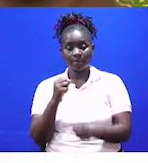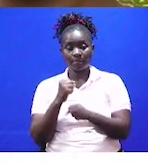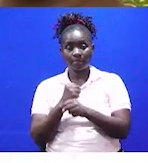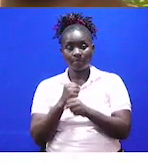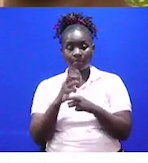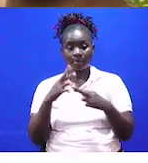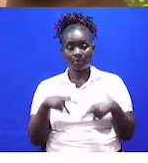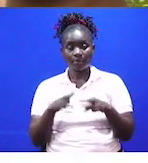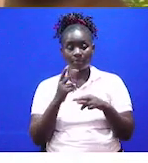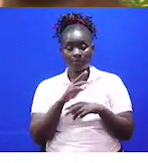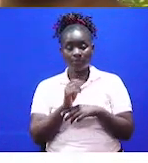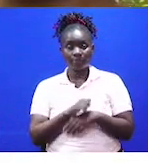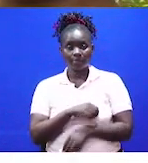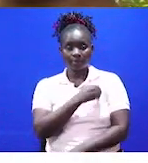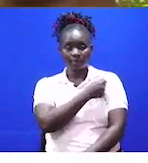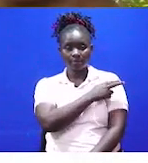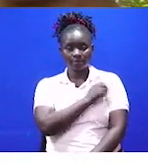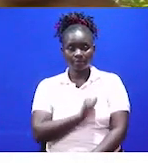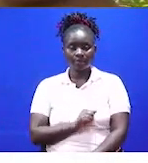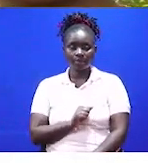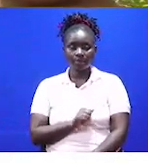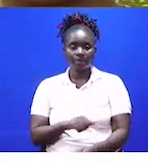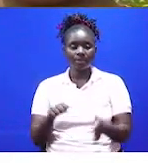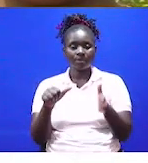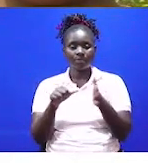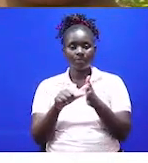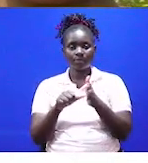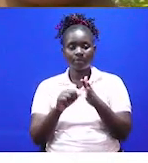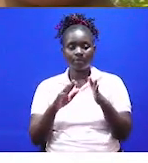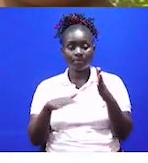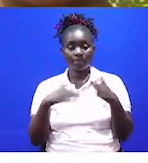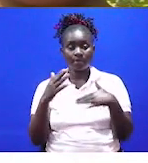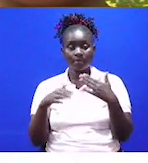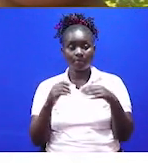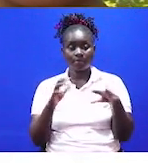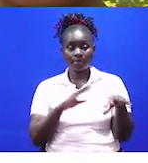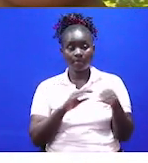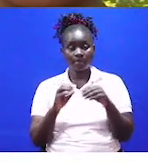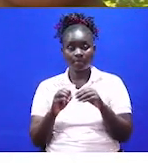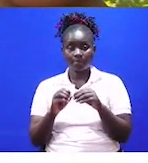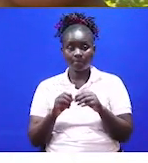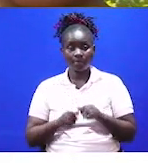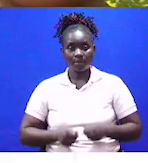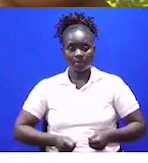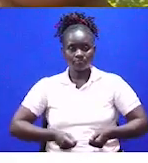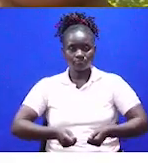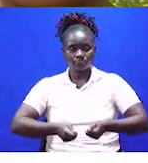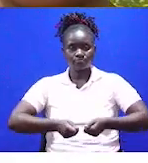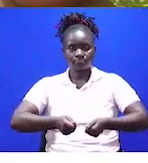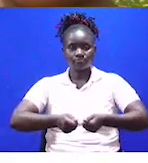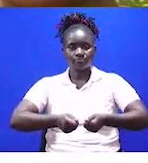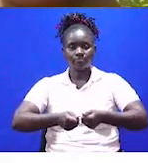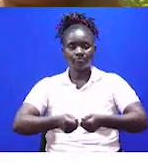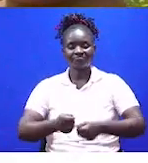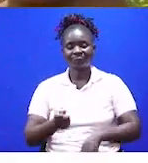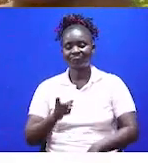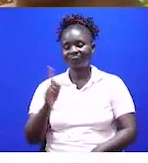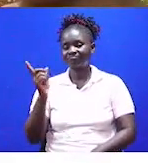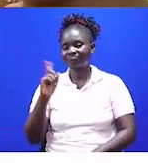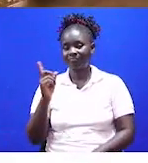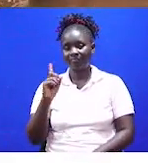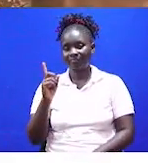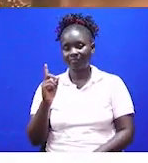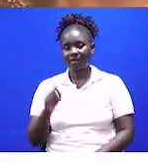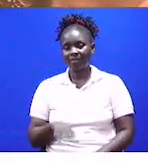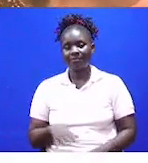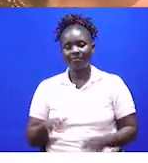arwalire. Infakiti itoko nyorobo kongu aita mumu mwogoli ne gurubara na gurubara yon stili kweta. One eko piri mumu weke ketanda igoro muri ya